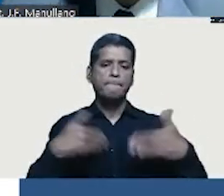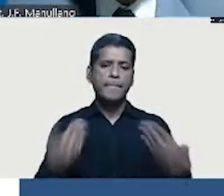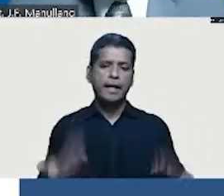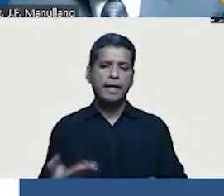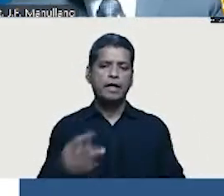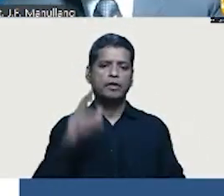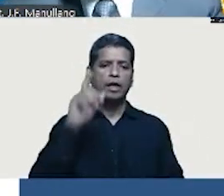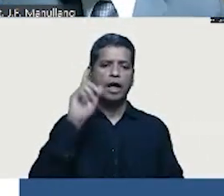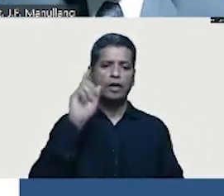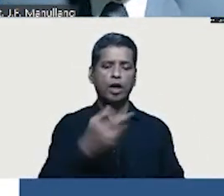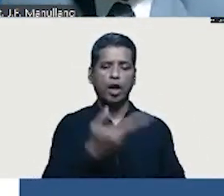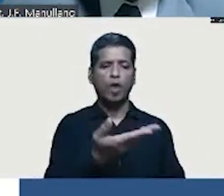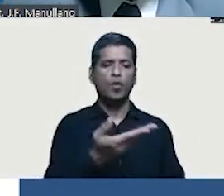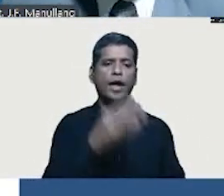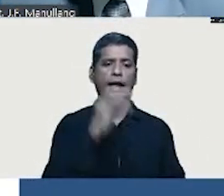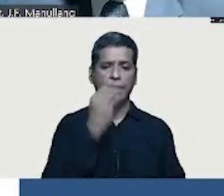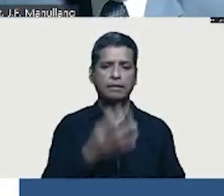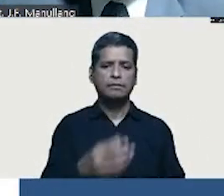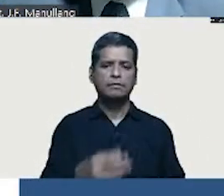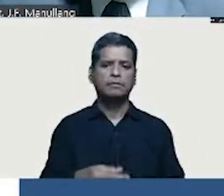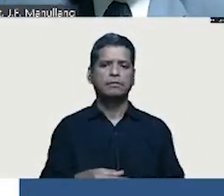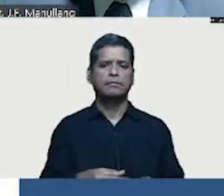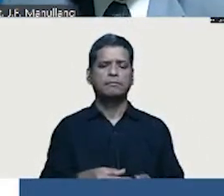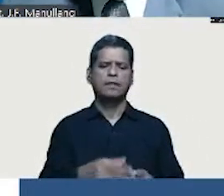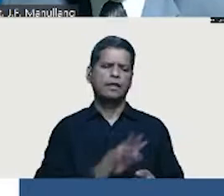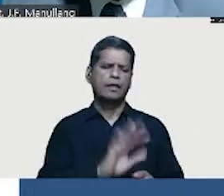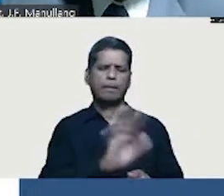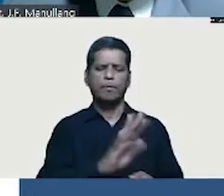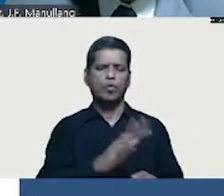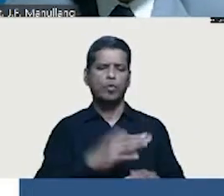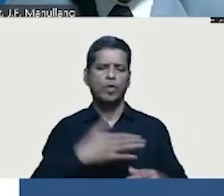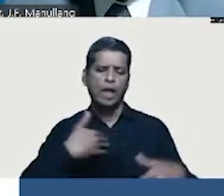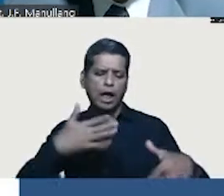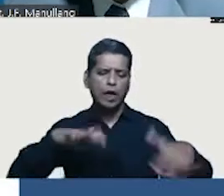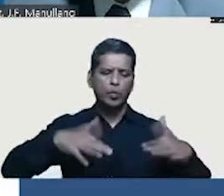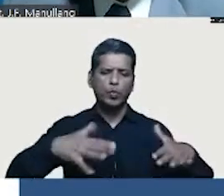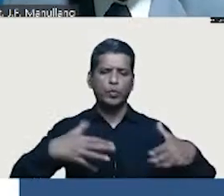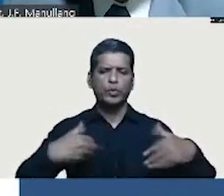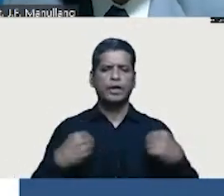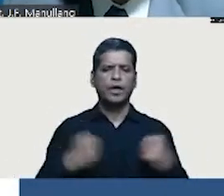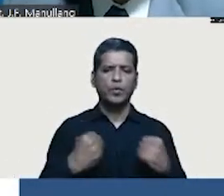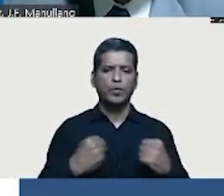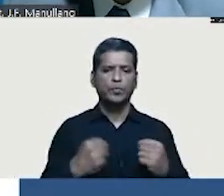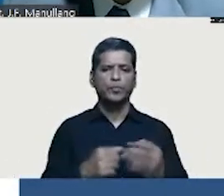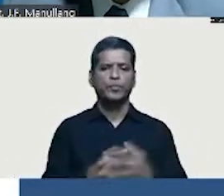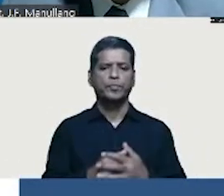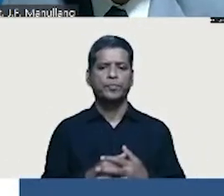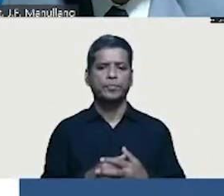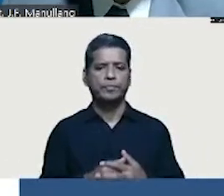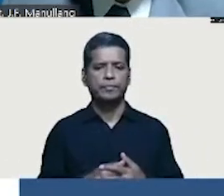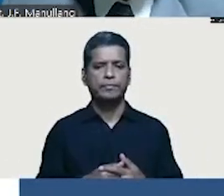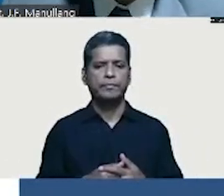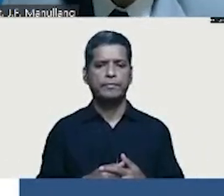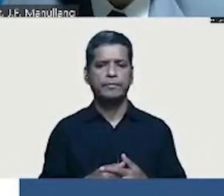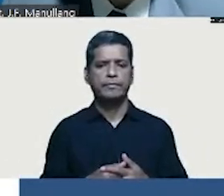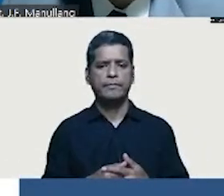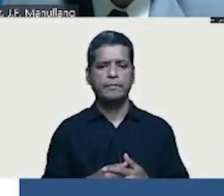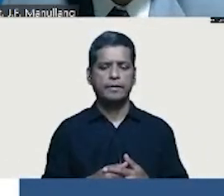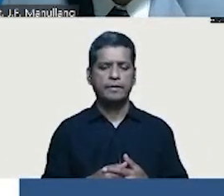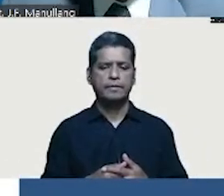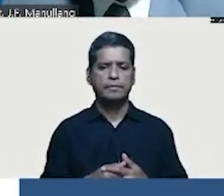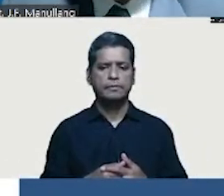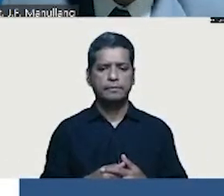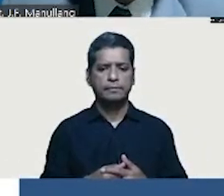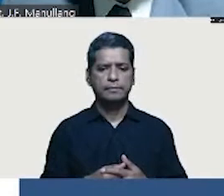kita tidak perlu ragu akan ahli di validasi atau presisi dari kata-kata nabi ini mungkin melenceng